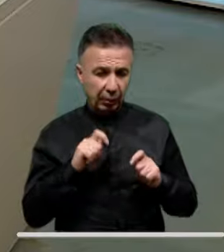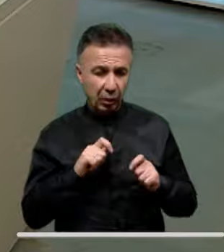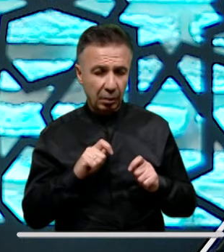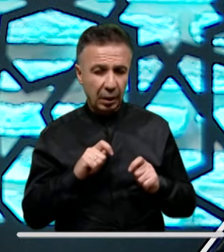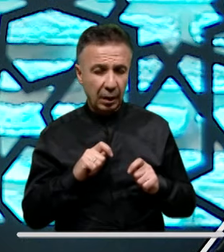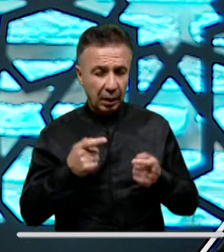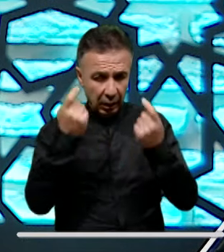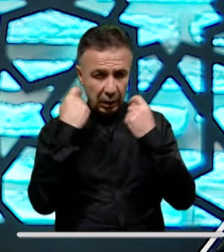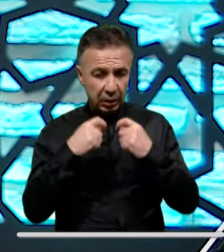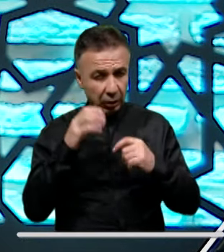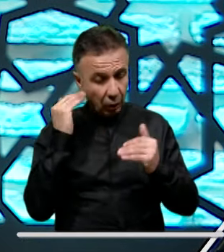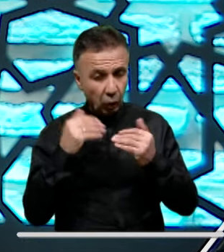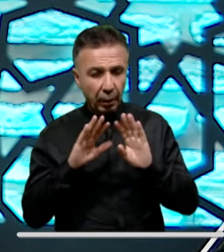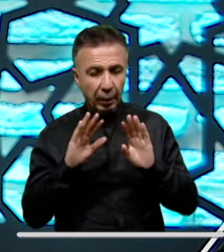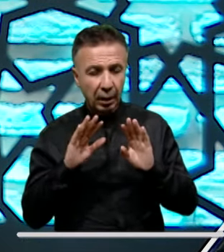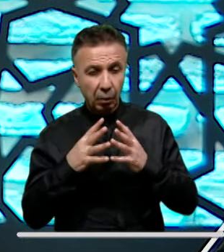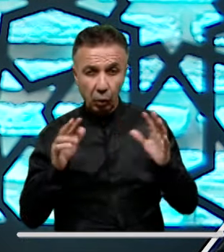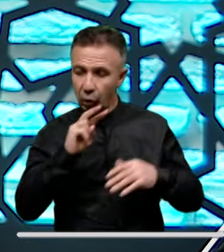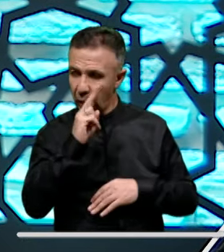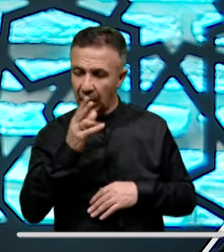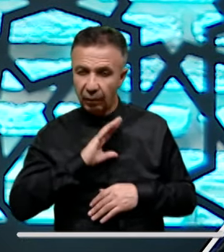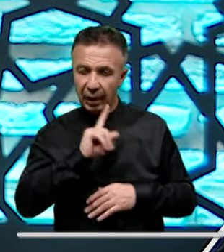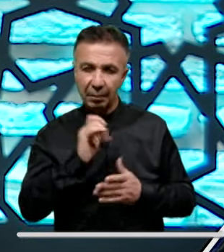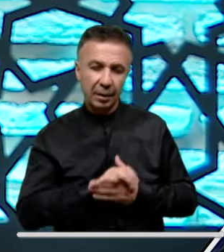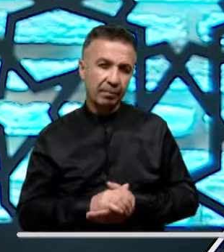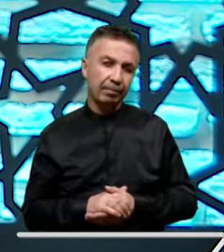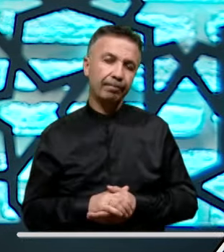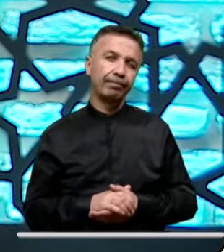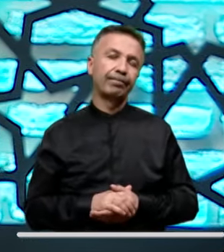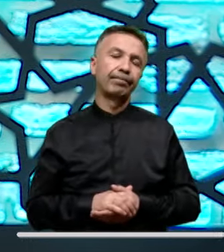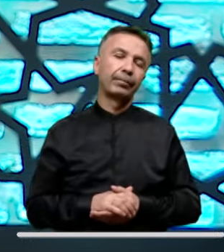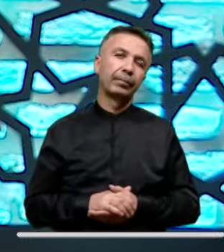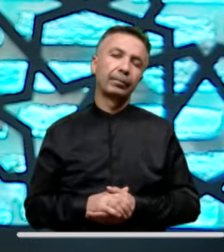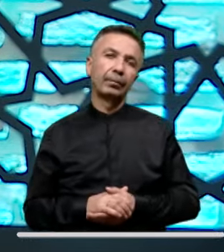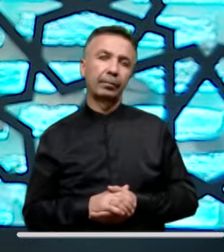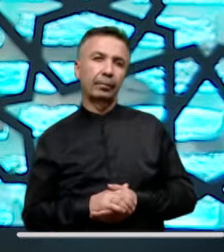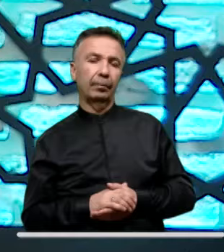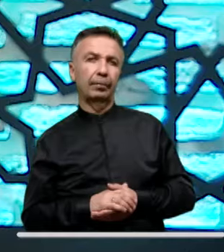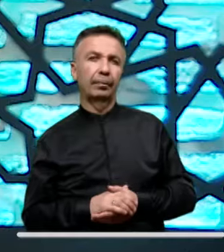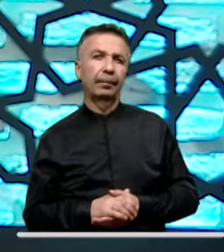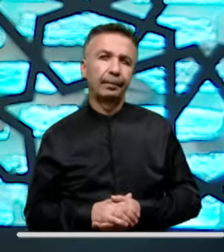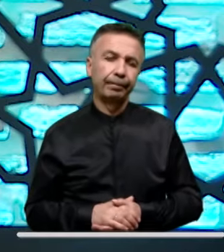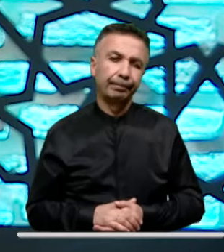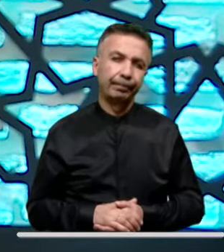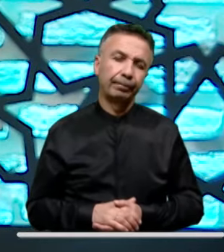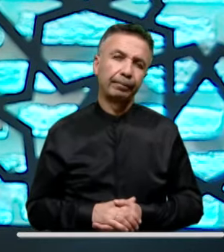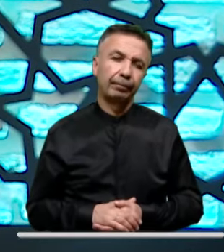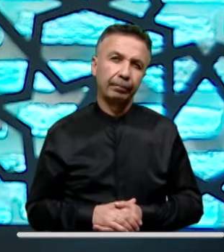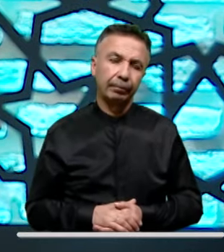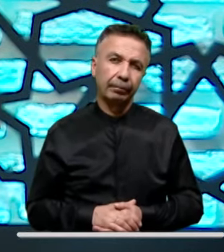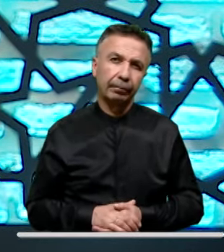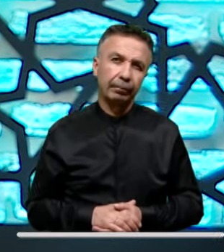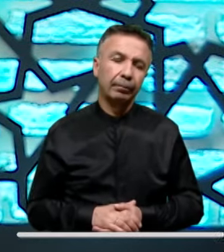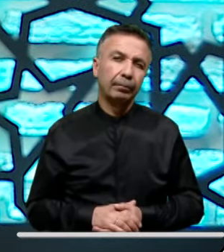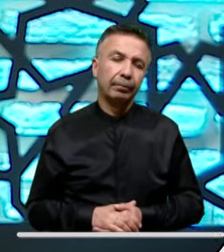büyük günahlara girer mi? Bunu evet, öğrenmek istedim. Teşekkür ederiz efendim. İlgilendiğiniz genç arkadaşlarımız başta olmak üzere bütün Kastamonu'ya selam ediyoruz.